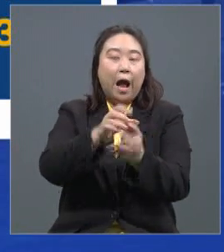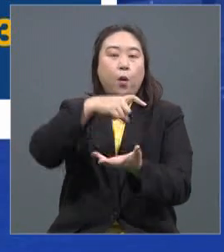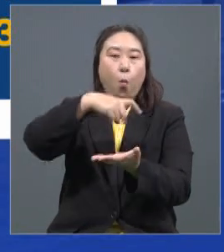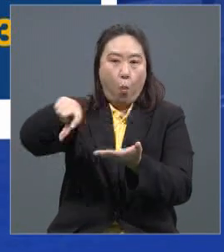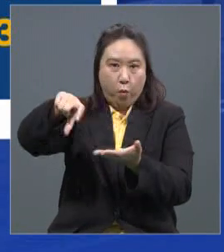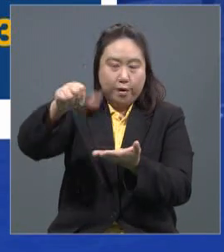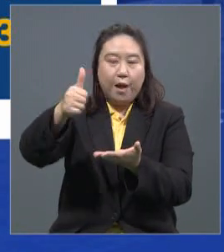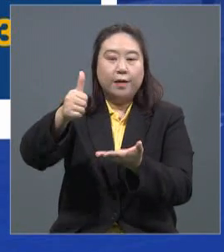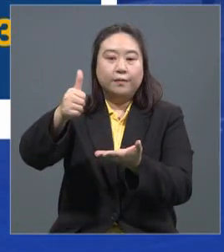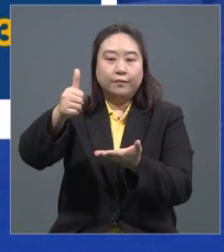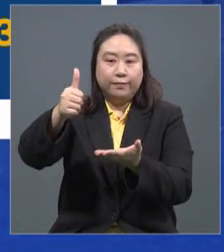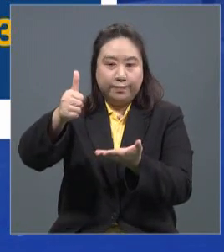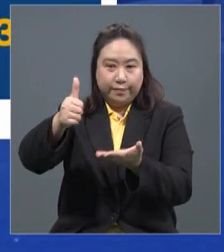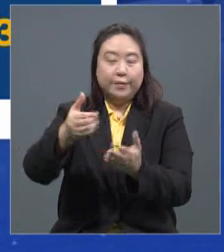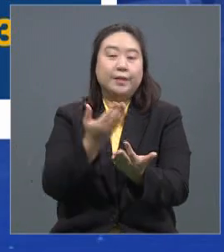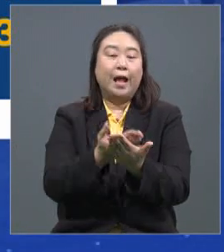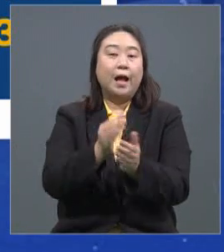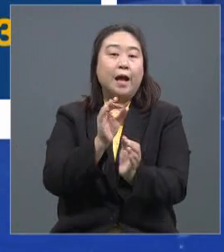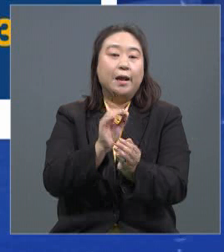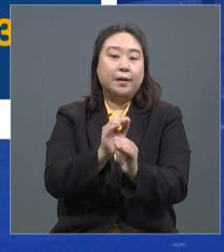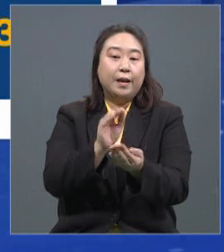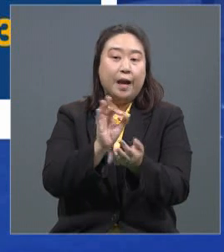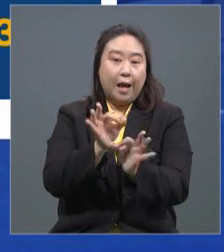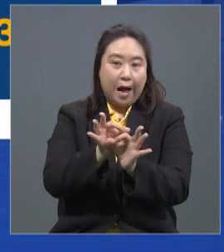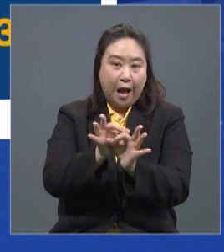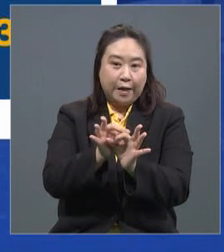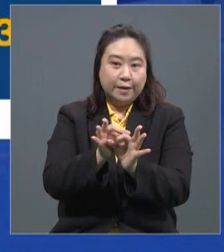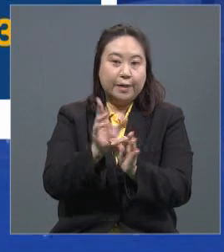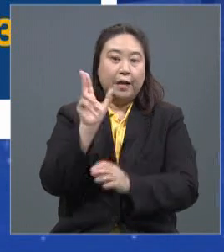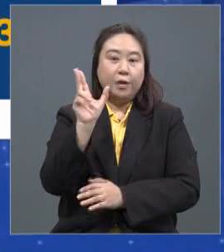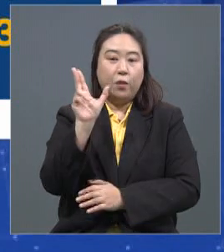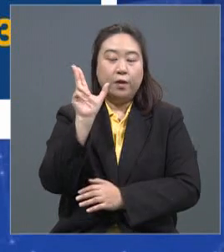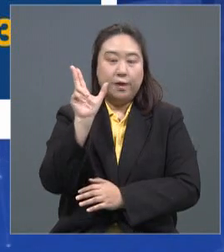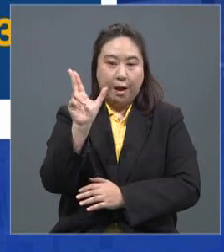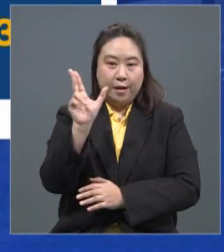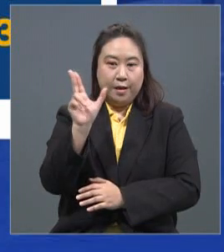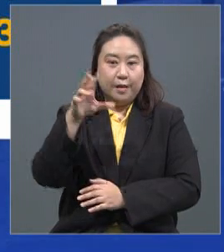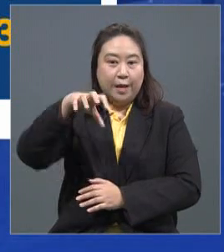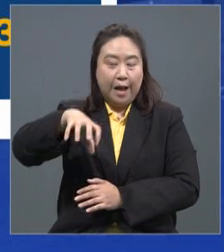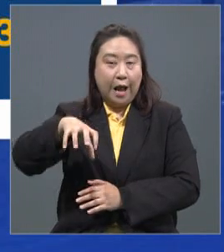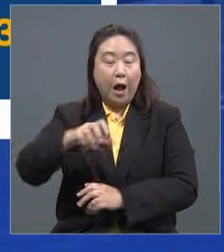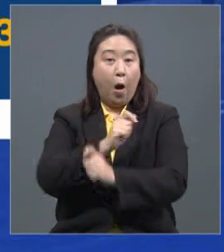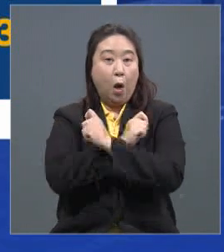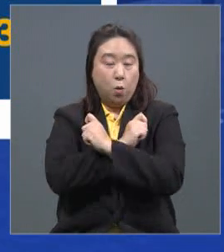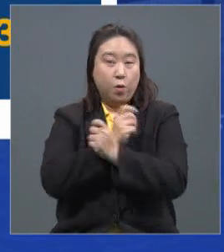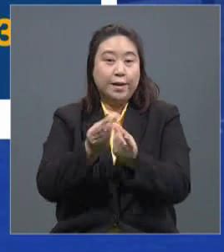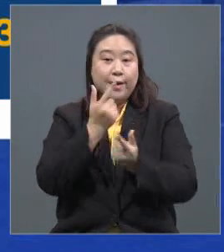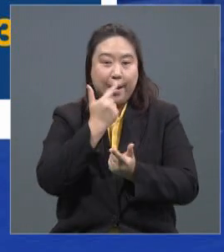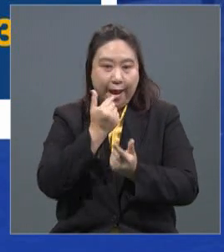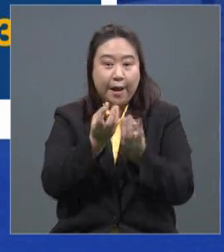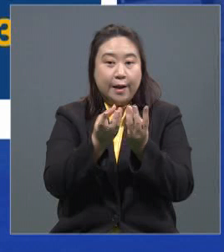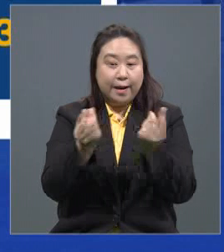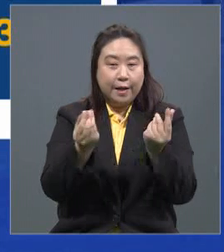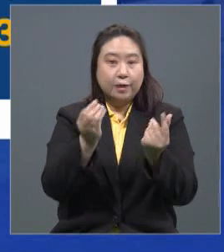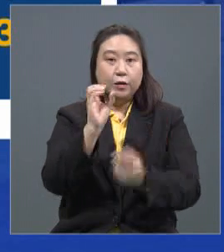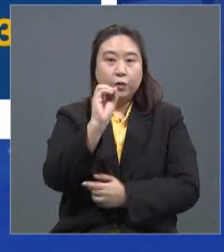ธนาคารประเภทบัญชีออมทรัพย์นะคะชื่อบัญชีธนาคารกสิกรไทยสาขาถนนอโศกดินแดงค่ะเลขที่บัญชี